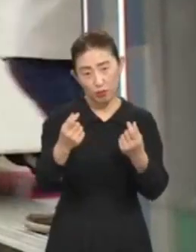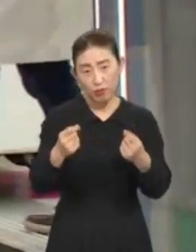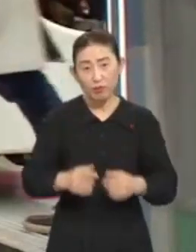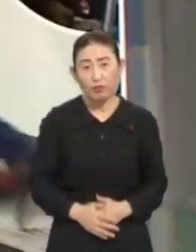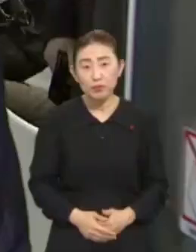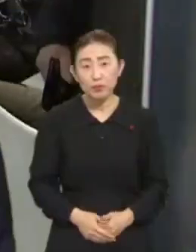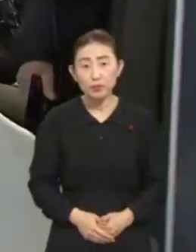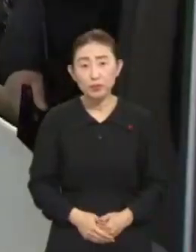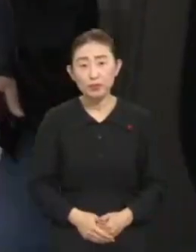Ah